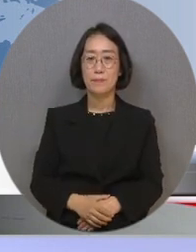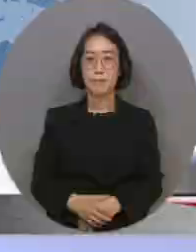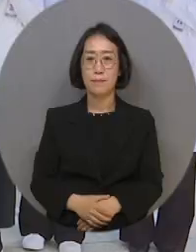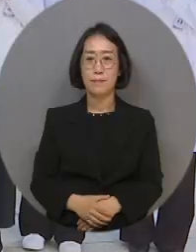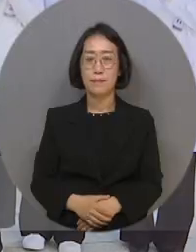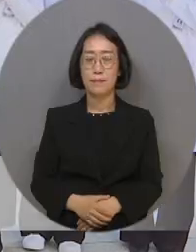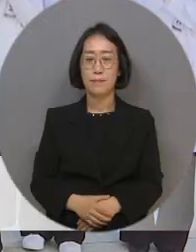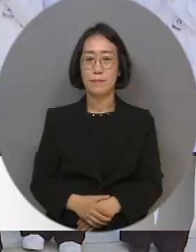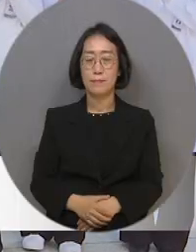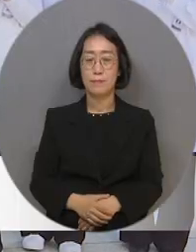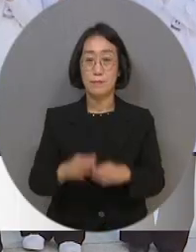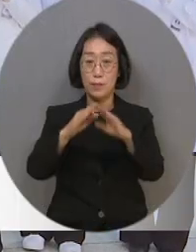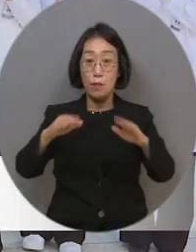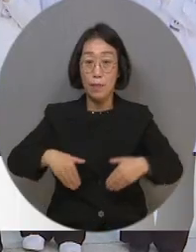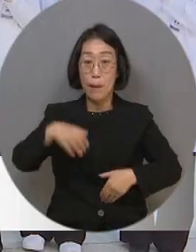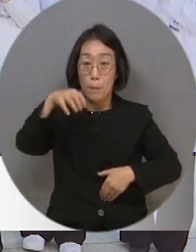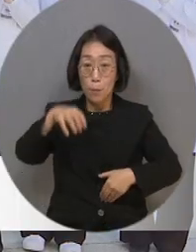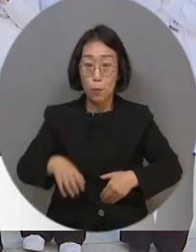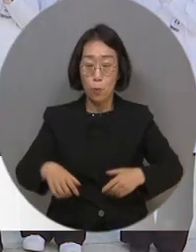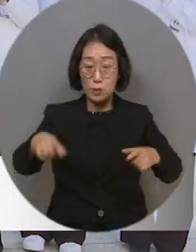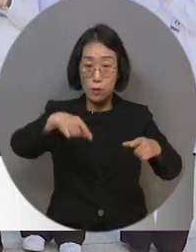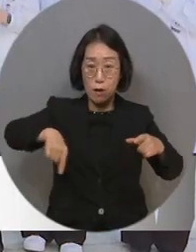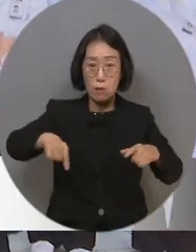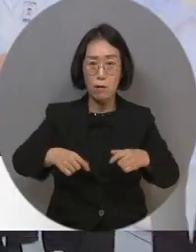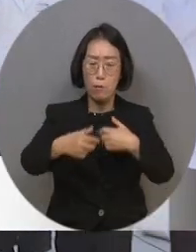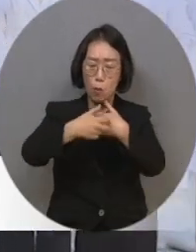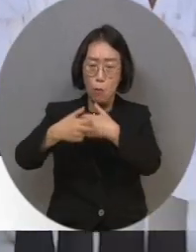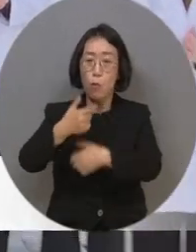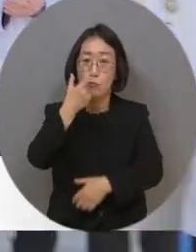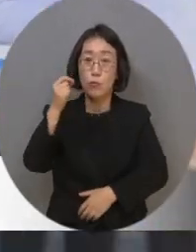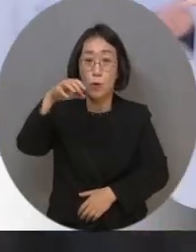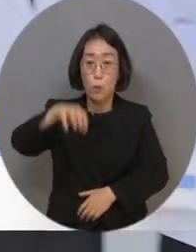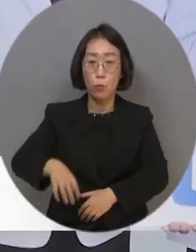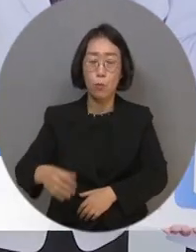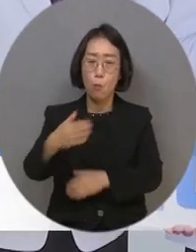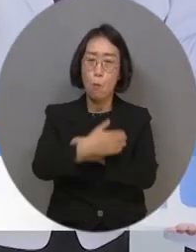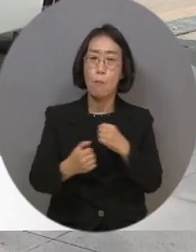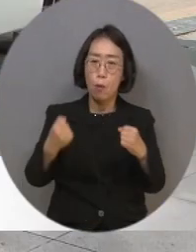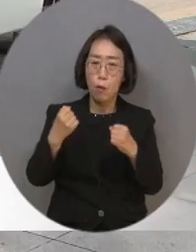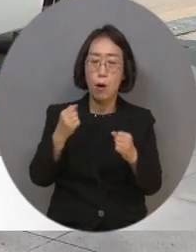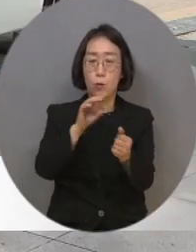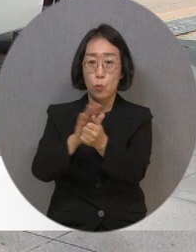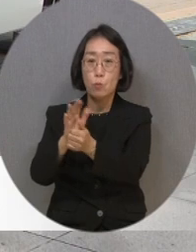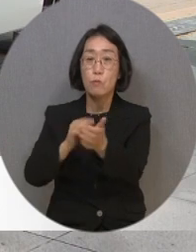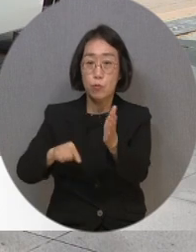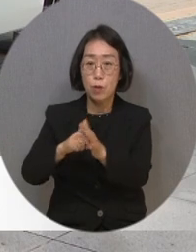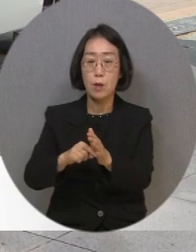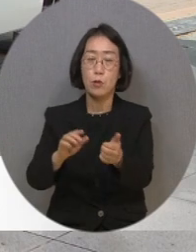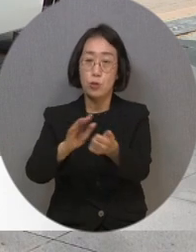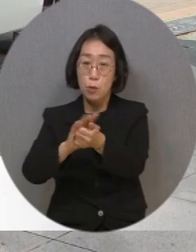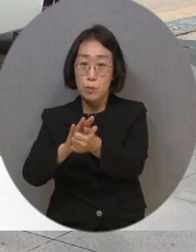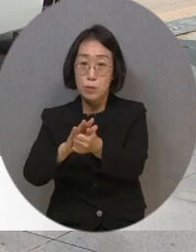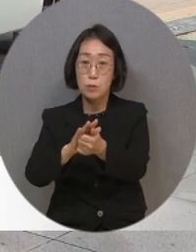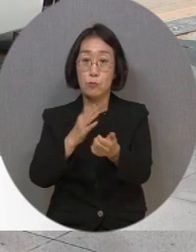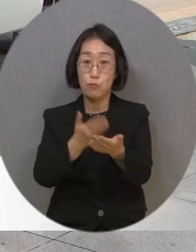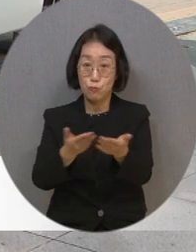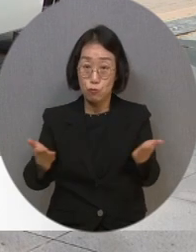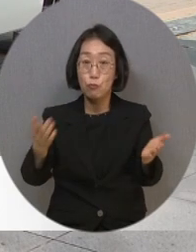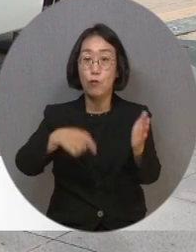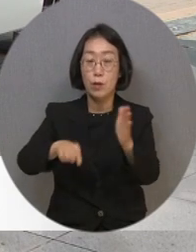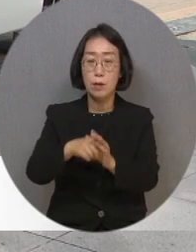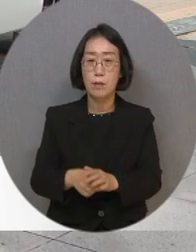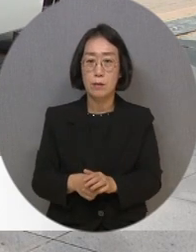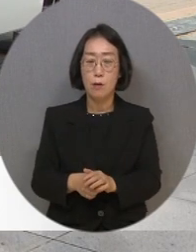기자입니다 전남도는 관내 의료 취약지 주민들의 건강을 돌보고 의료 서비스를 제공하기 위해